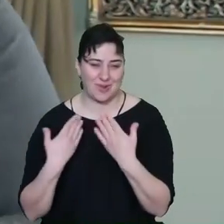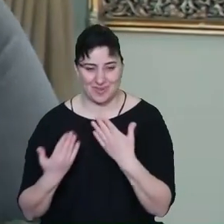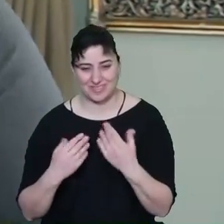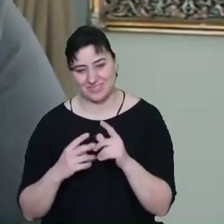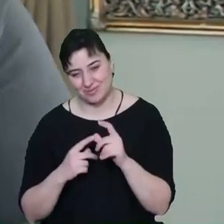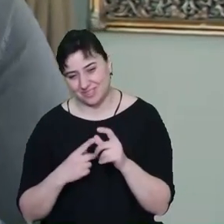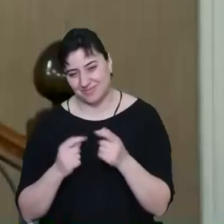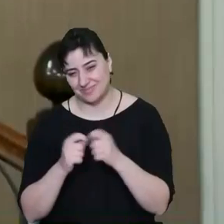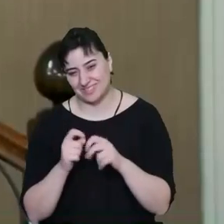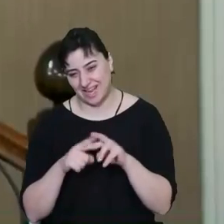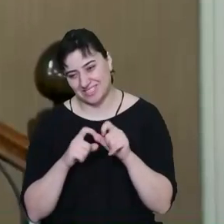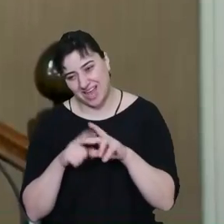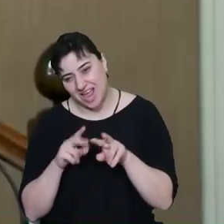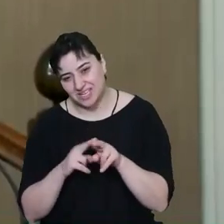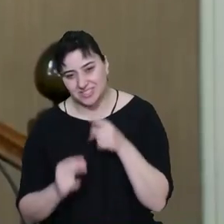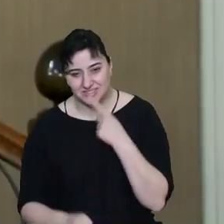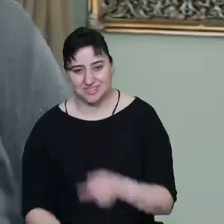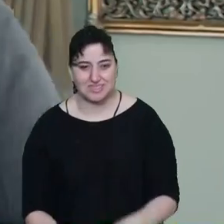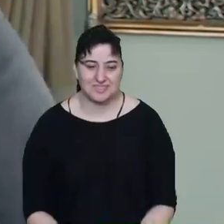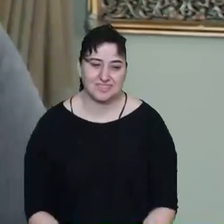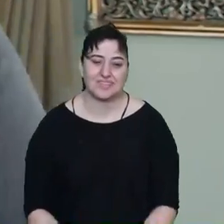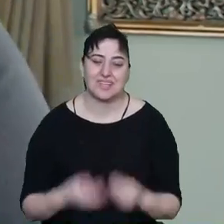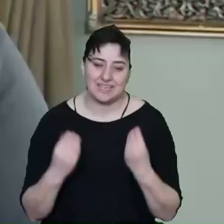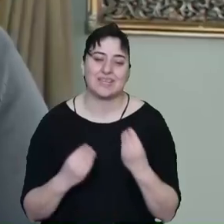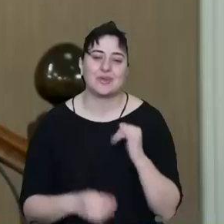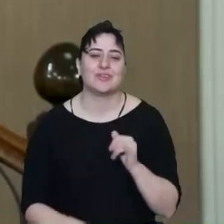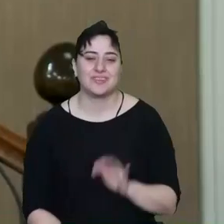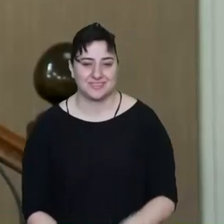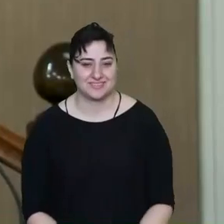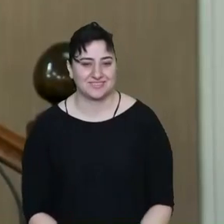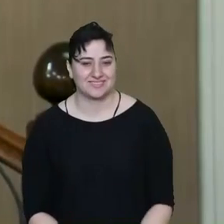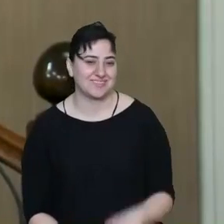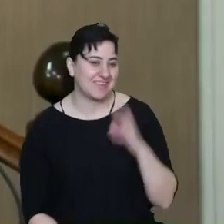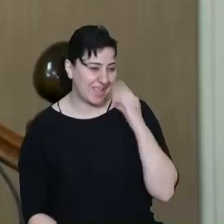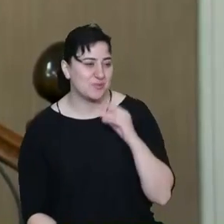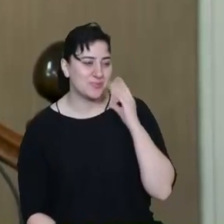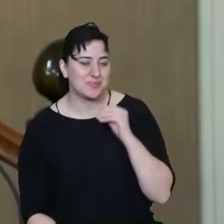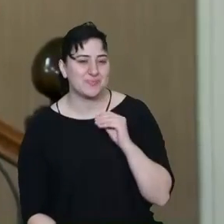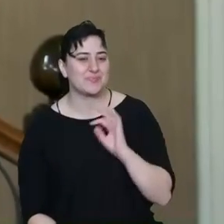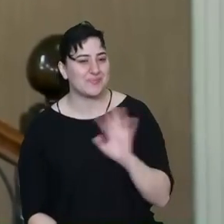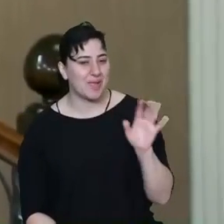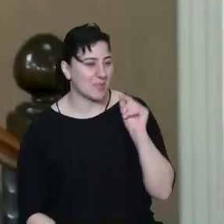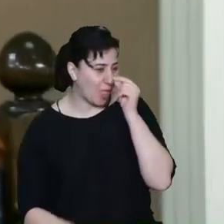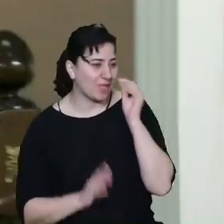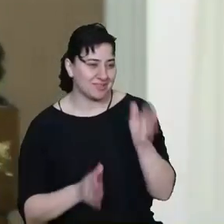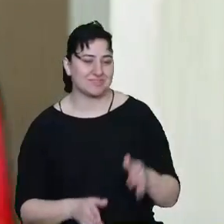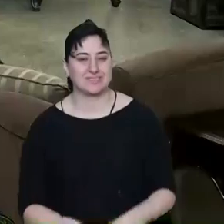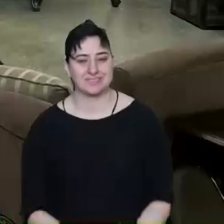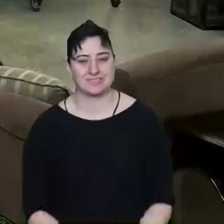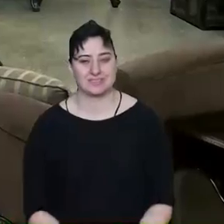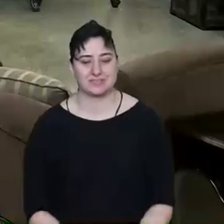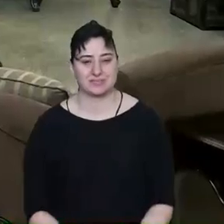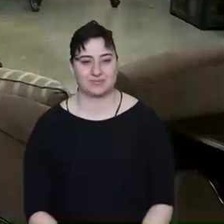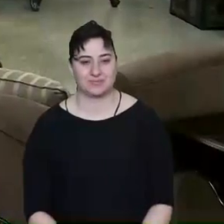size şapşal Başak misal yani. Yani o da, şey iyi anlamda. Anlıyorum. Neyse, kolay gelsin.